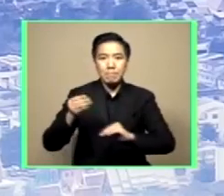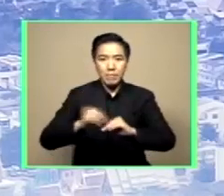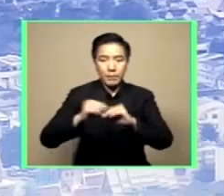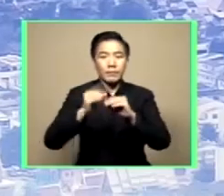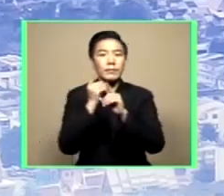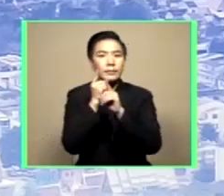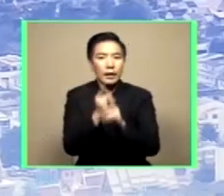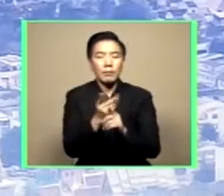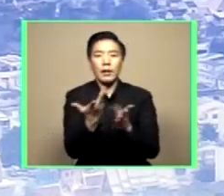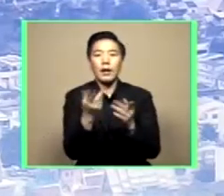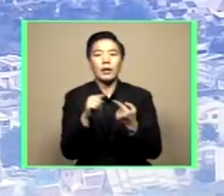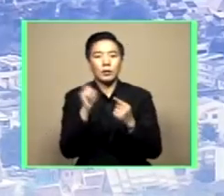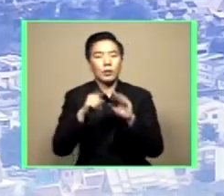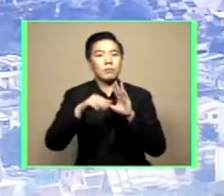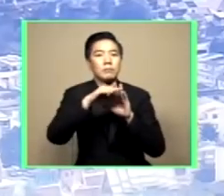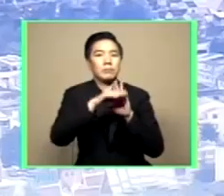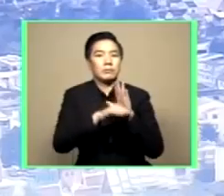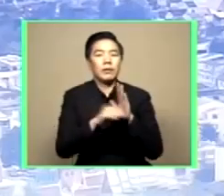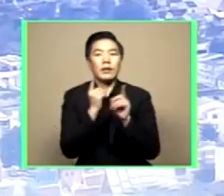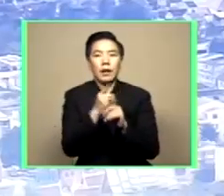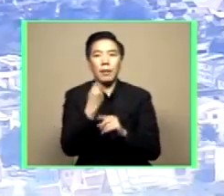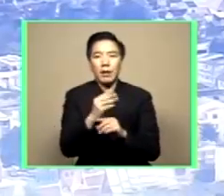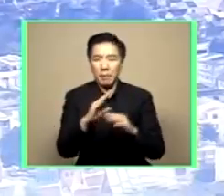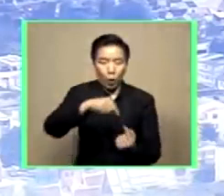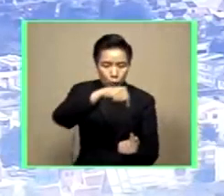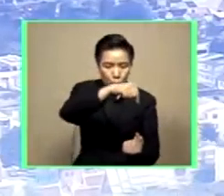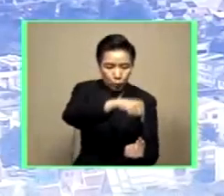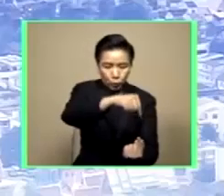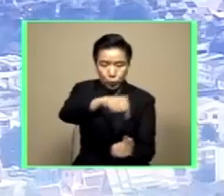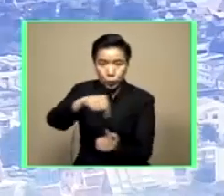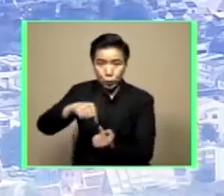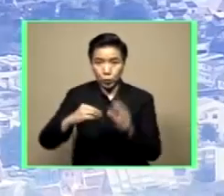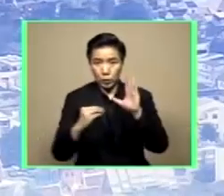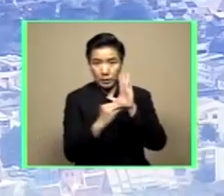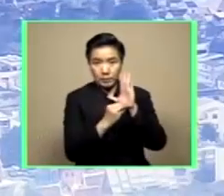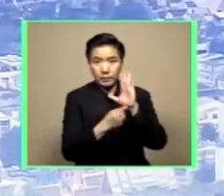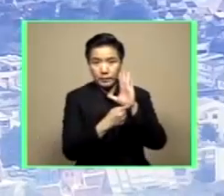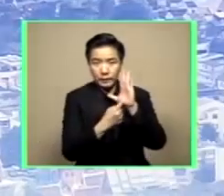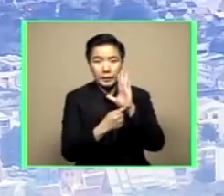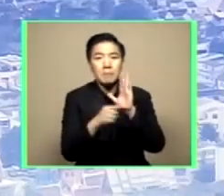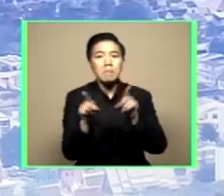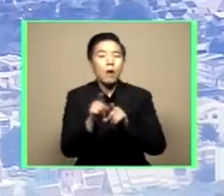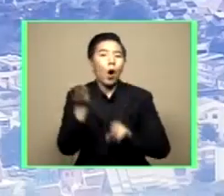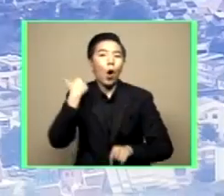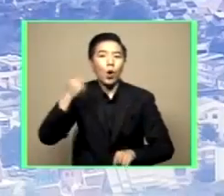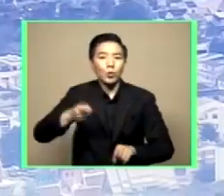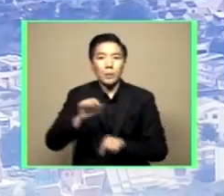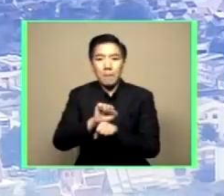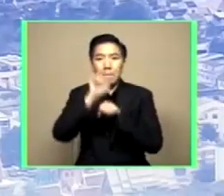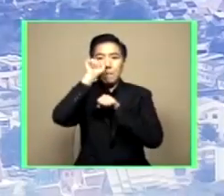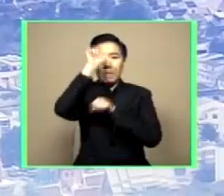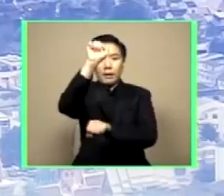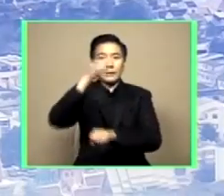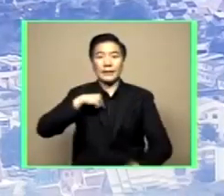ที่มาตรการจะต้องมีเพื่อควบคุมให้เป็นศูนย์ให้มากที่สุดครับครับกรุงเทพมหานครก็ยังเป็นตามประกาศเดิมอยู่ไม่ได้มี